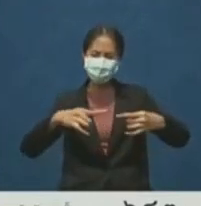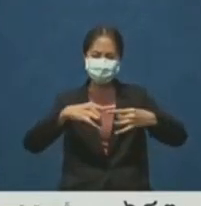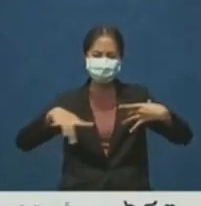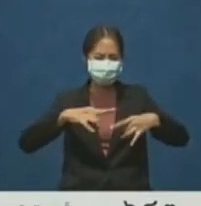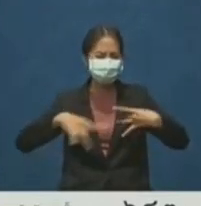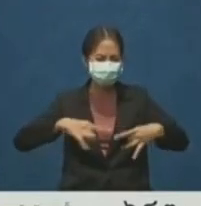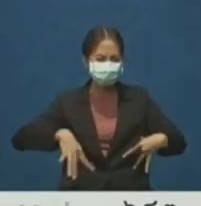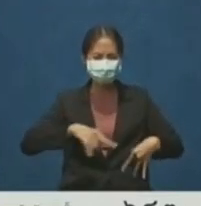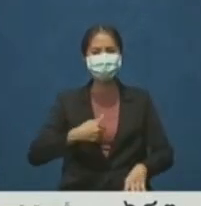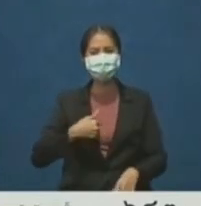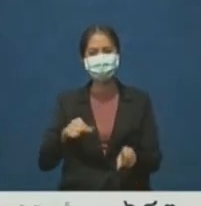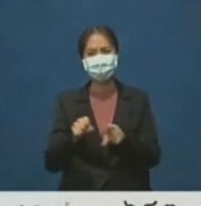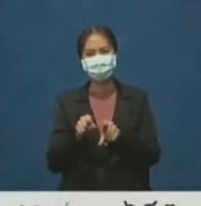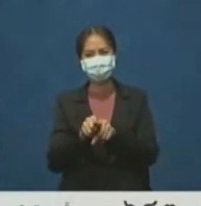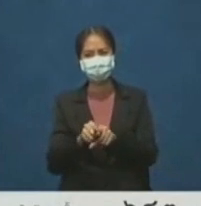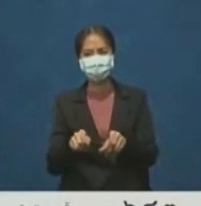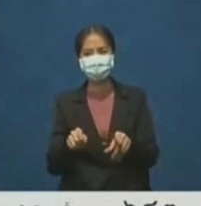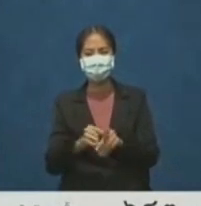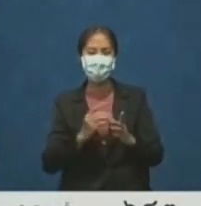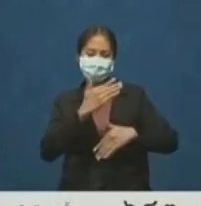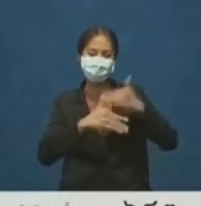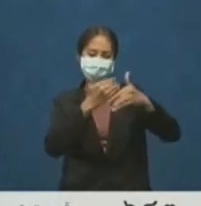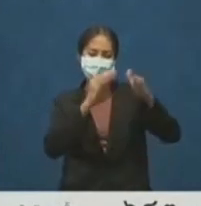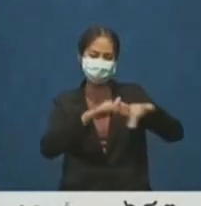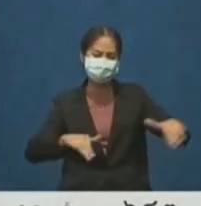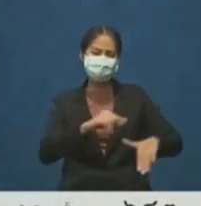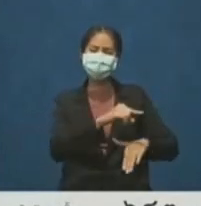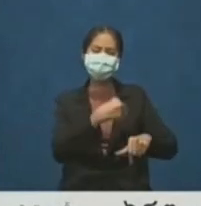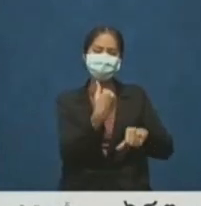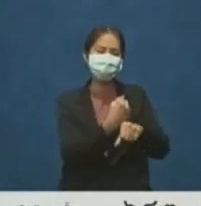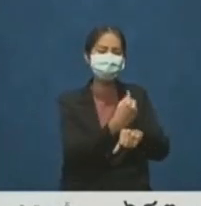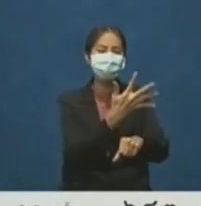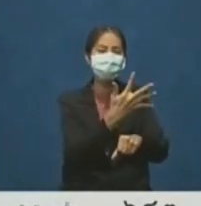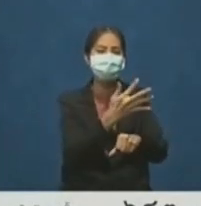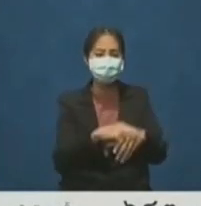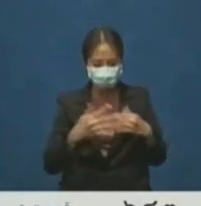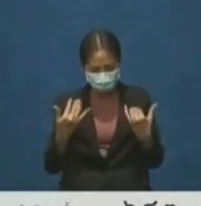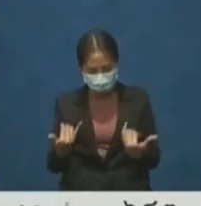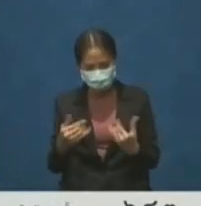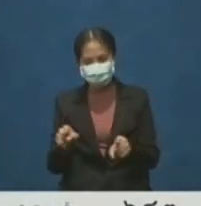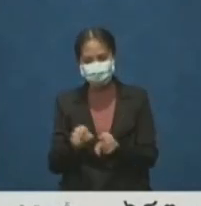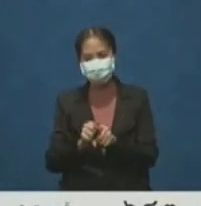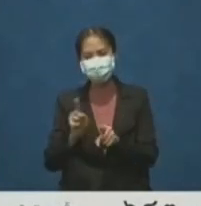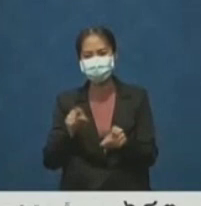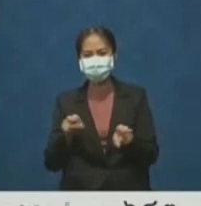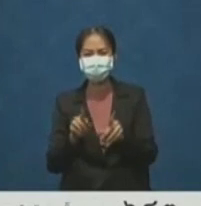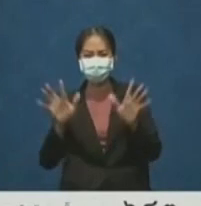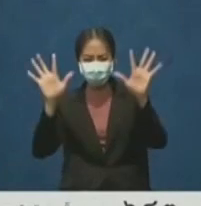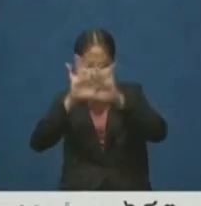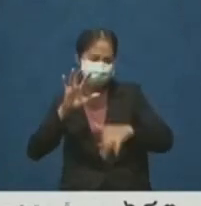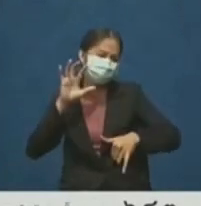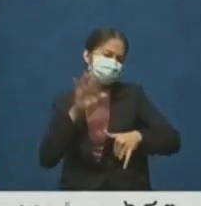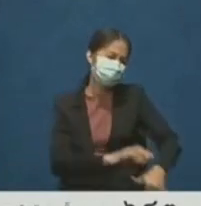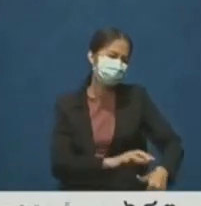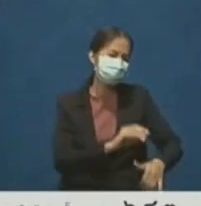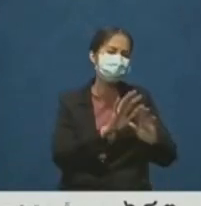ไหร่ควรจะทำอะไรได้บ้างเป็นการปิดกั้นพัฒนาการของเด็กอย่างร้ายแรงและยังเป็นการสร้างความกดดันให้กับเด็ก